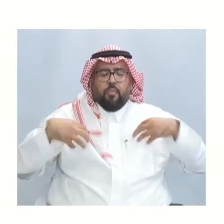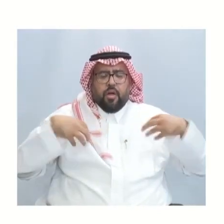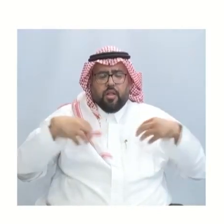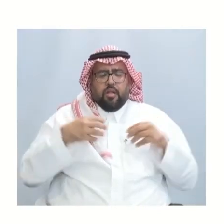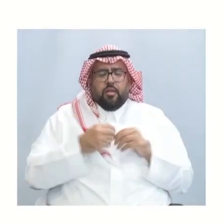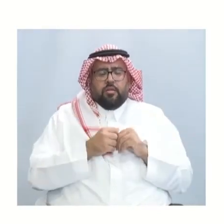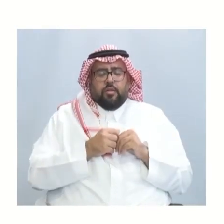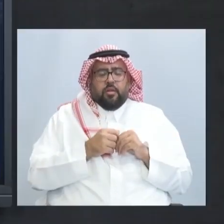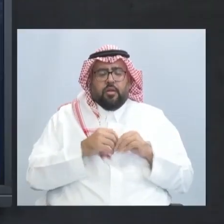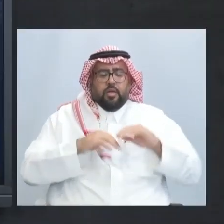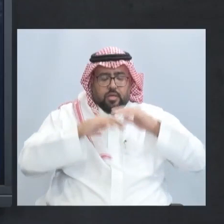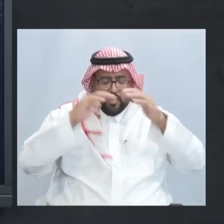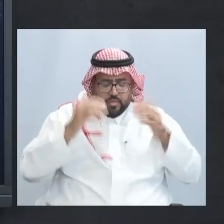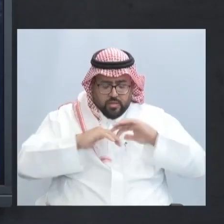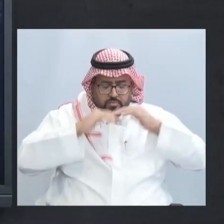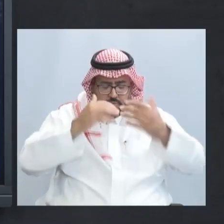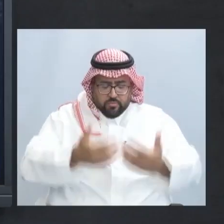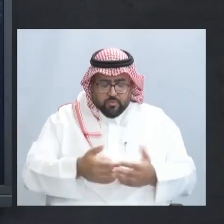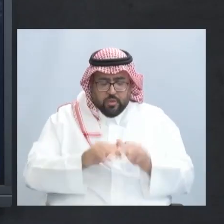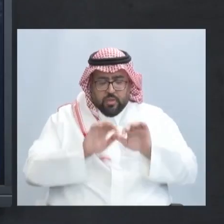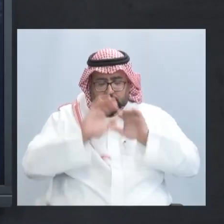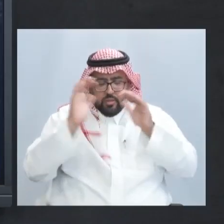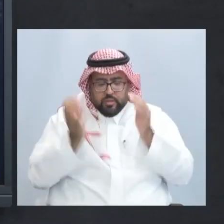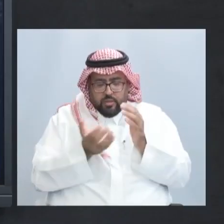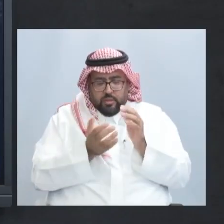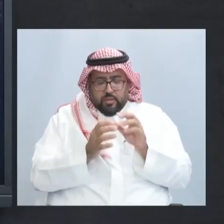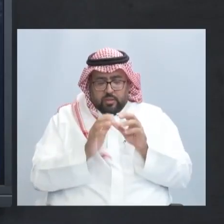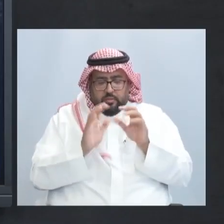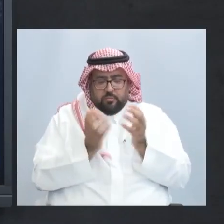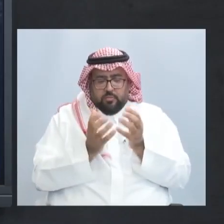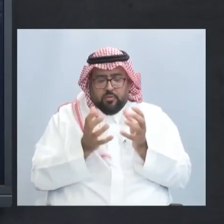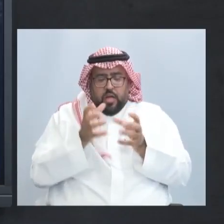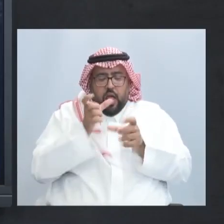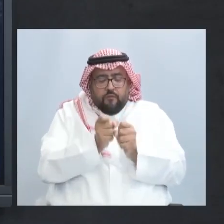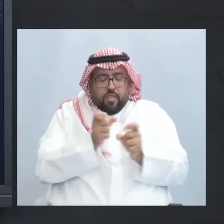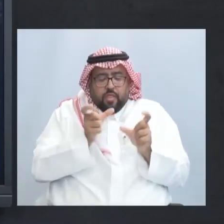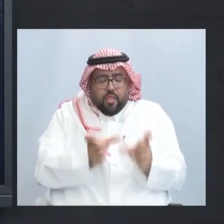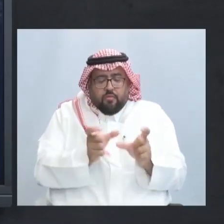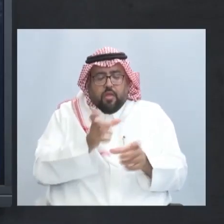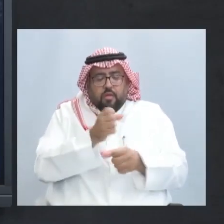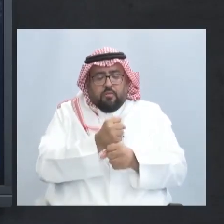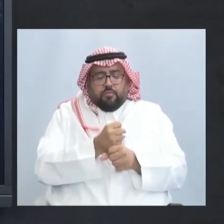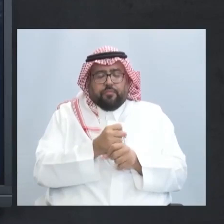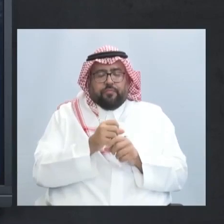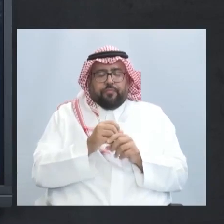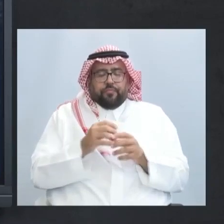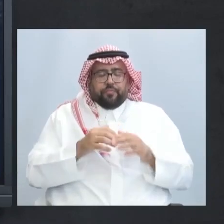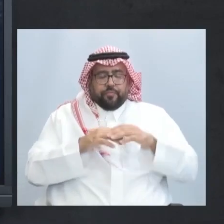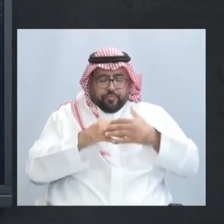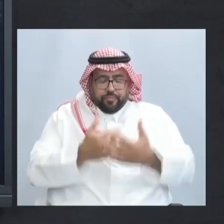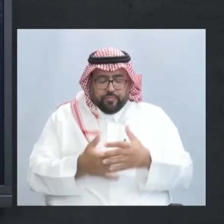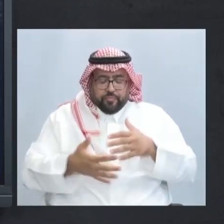لان اجنتها تكون محاطه بالغشاء الرهلي والذي يحمي الجنين اثناء فترات